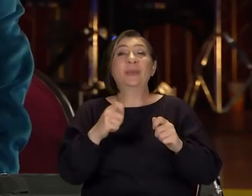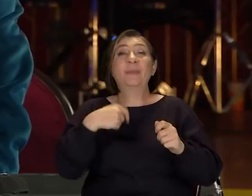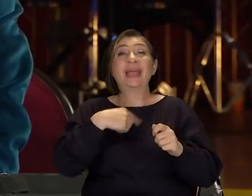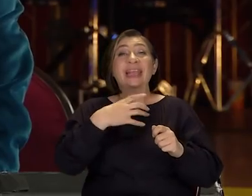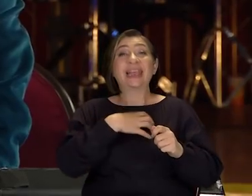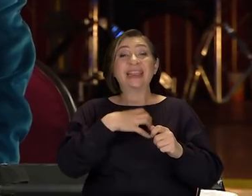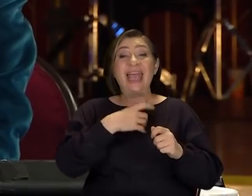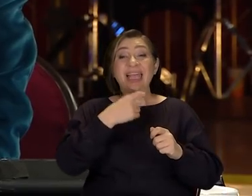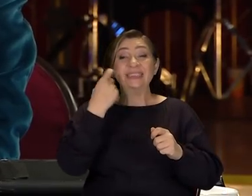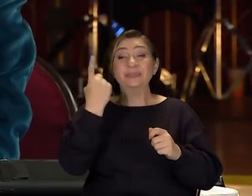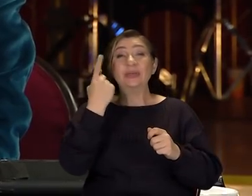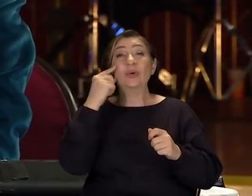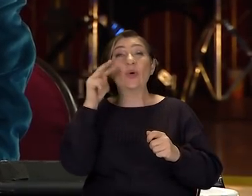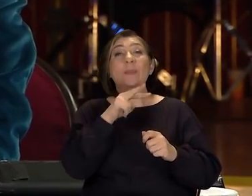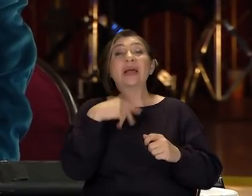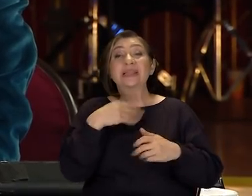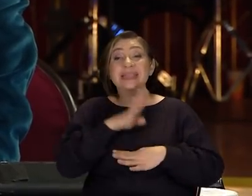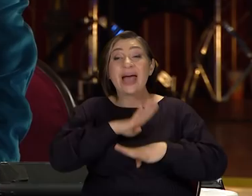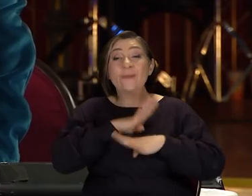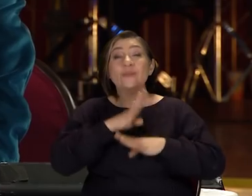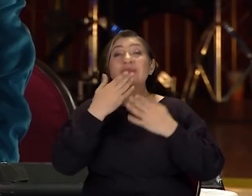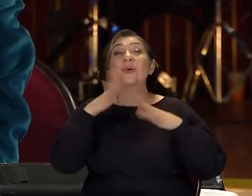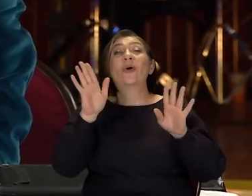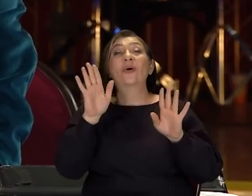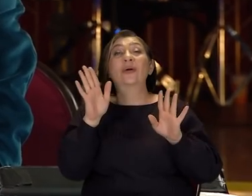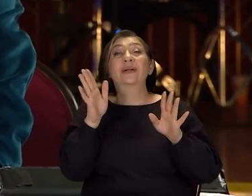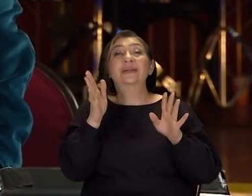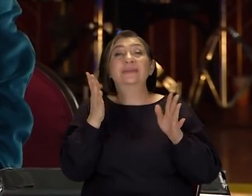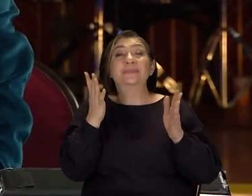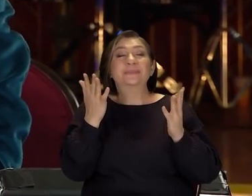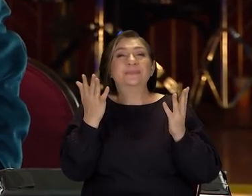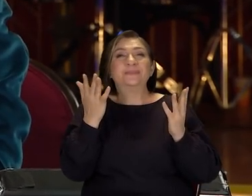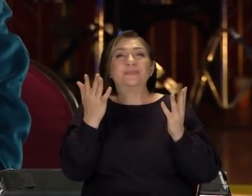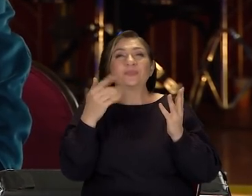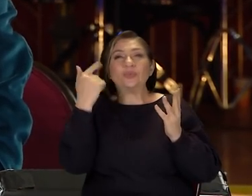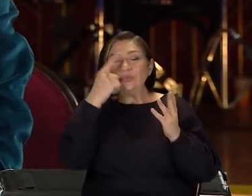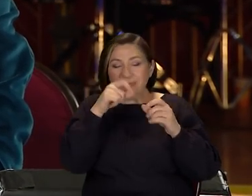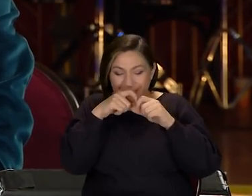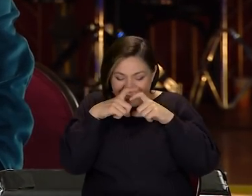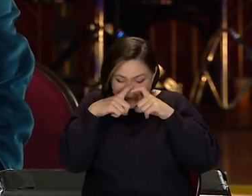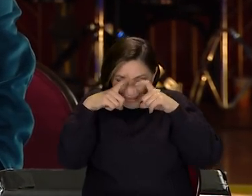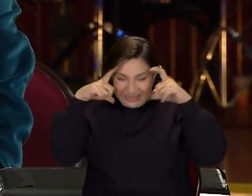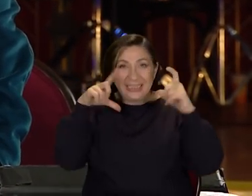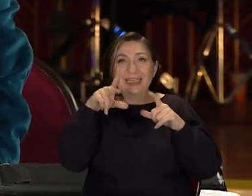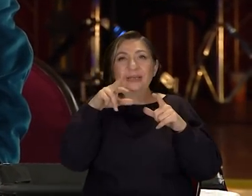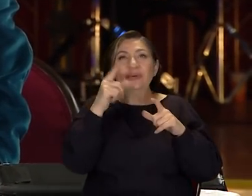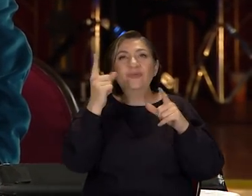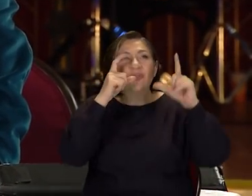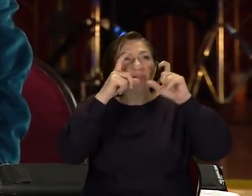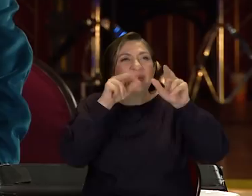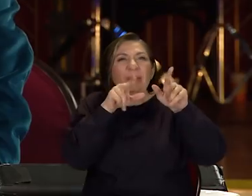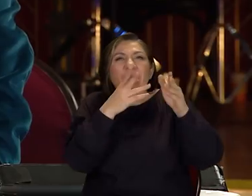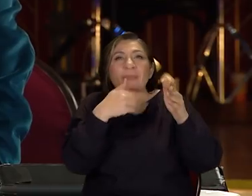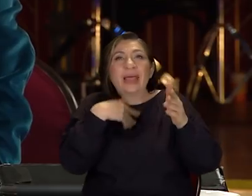kendi eski hiçbir şeyimi görmeye tahammül edemiyorum. Ve yani şey gibi, yani bir yüz kızartıcı bir şeymiş gibi fotoğraf. Hani